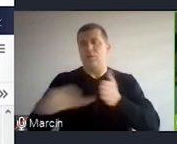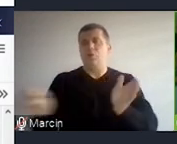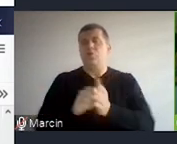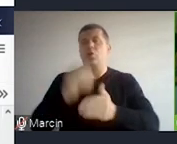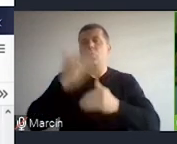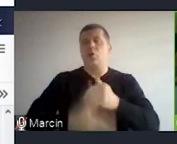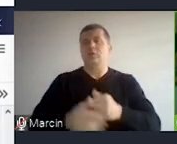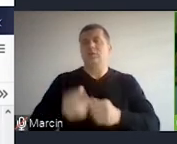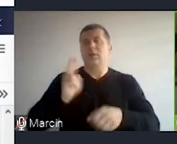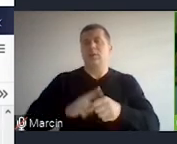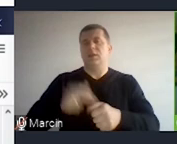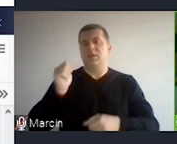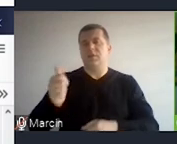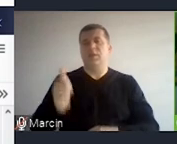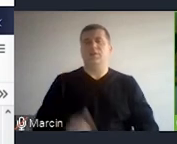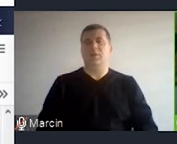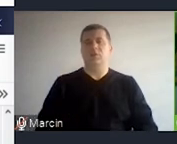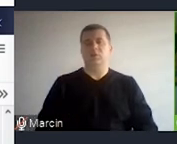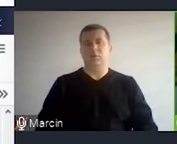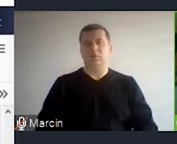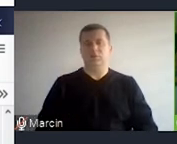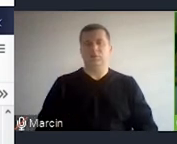daty kwalifikowalności. I